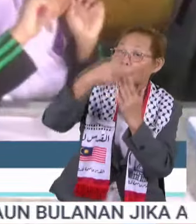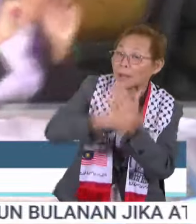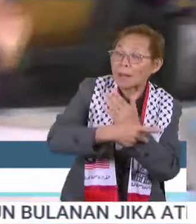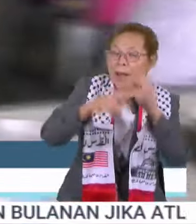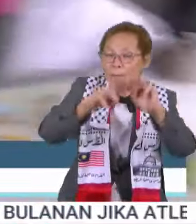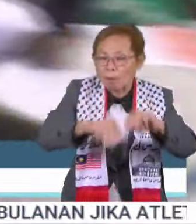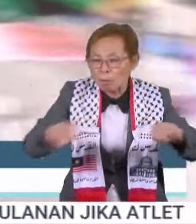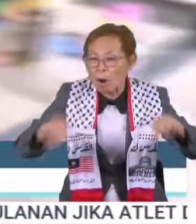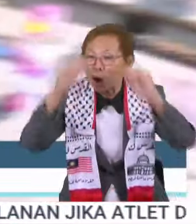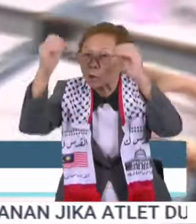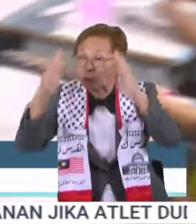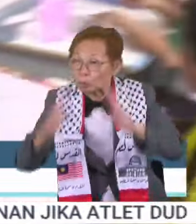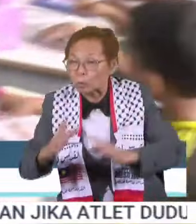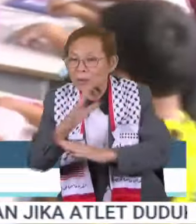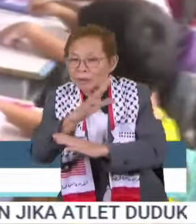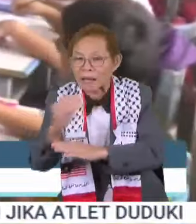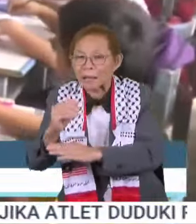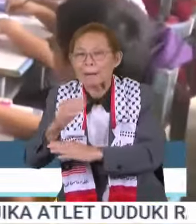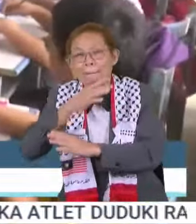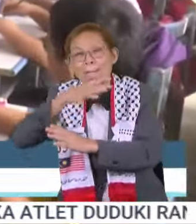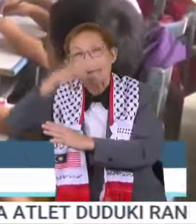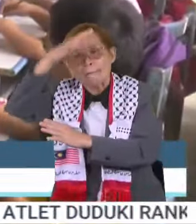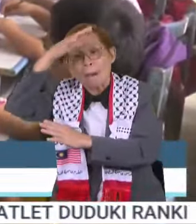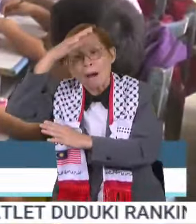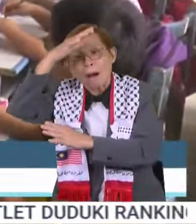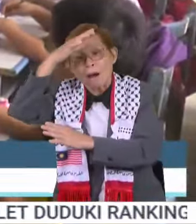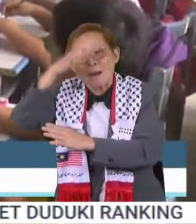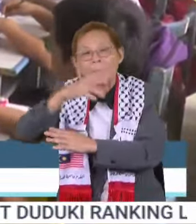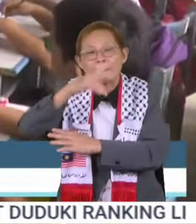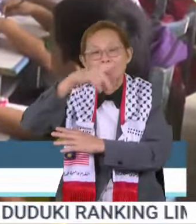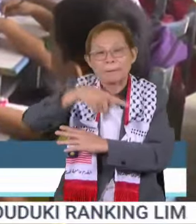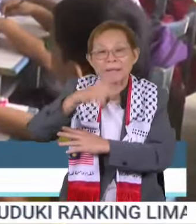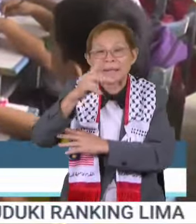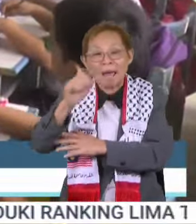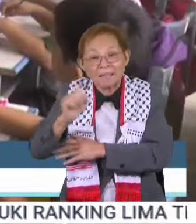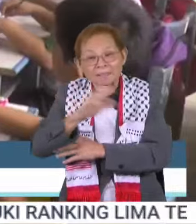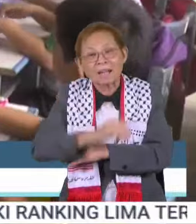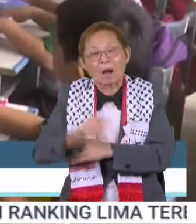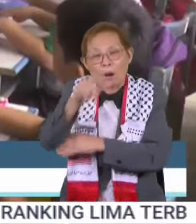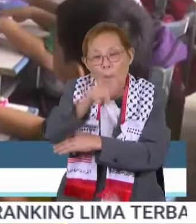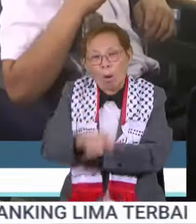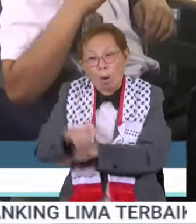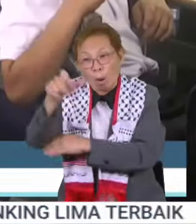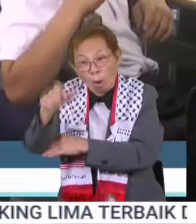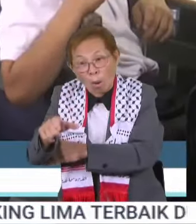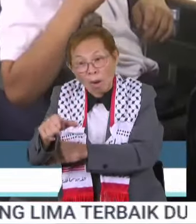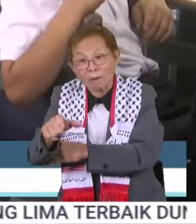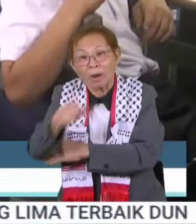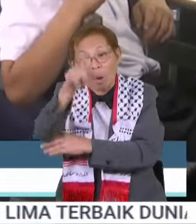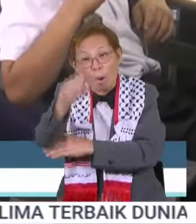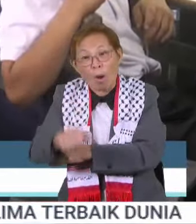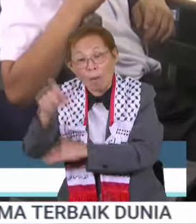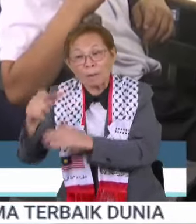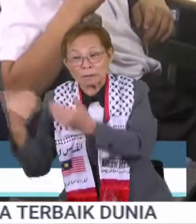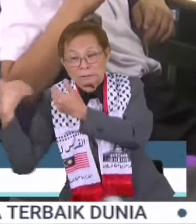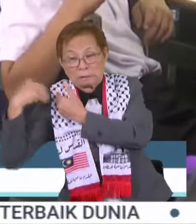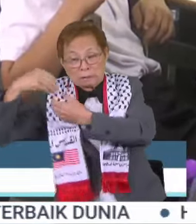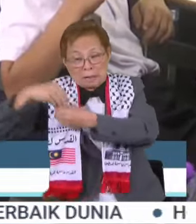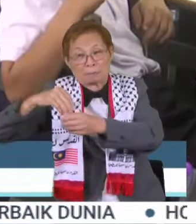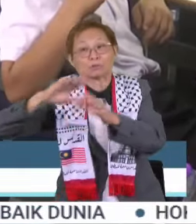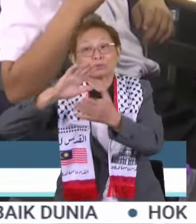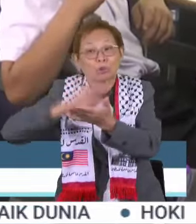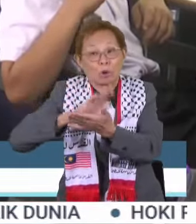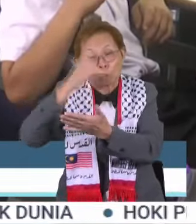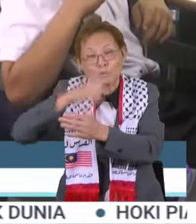sahaja murid, guru tetapi juga ibu bapa, pihak BKS dan pihak-pihak yang berkepentingan dengan sekolah untuk kita menarik